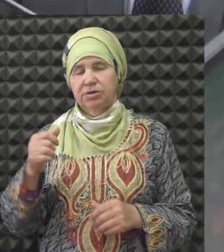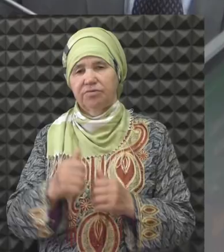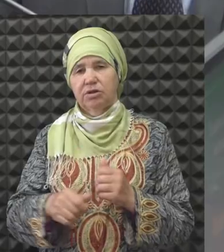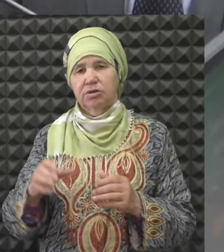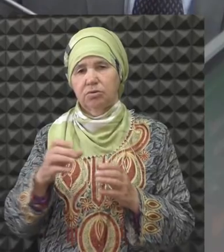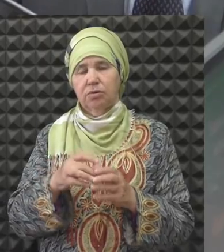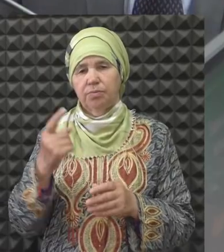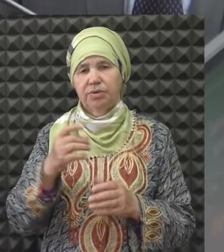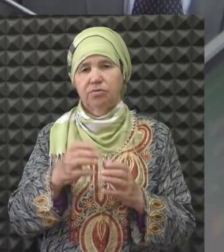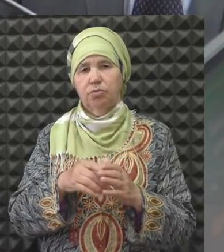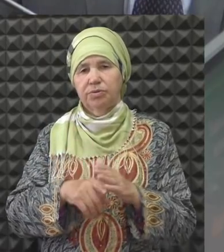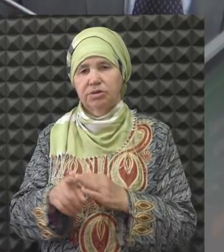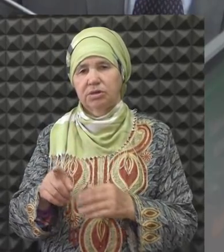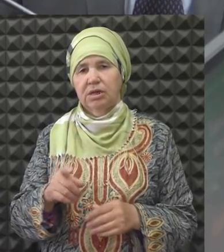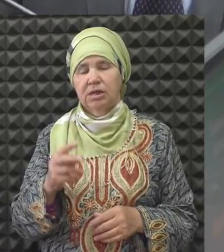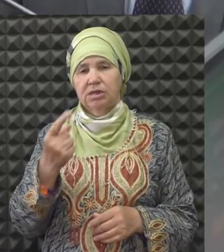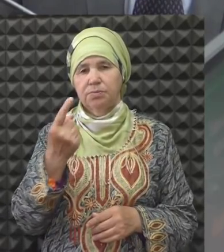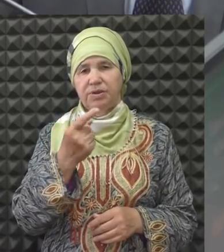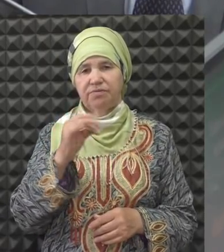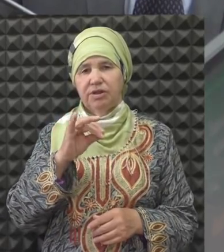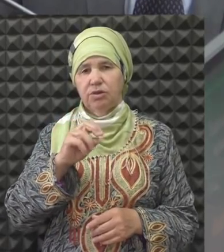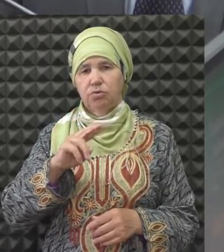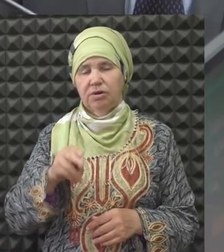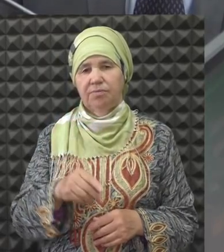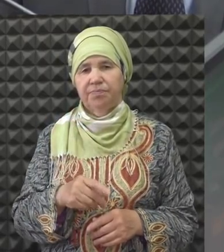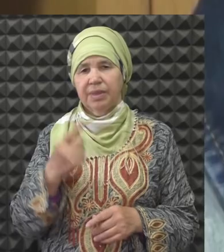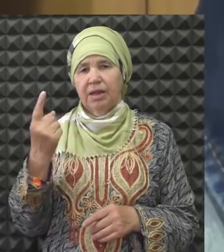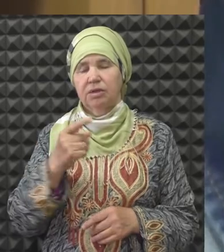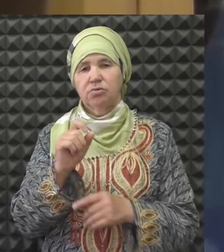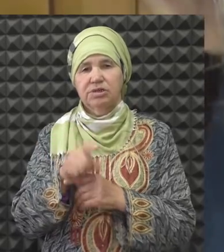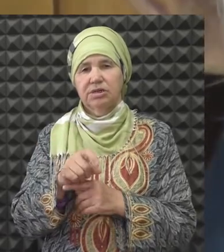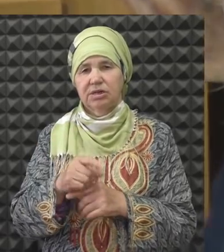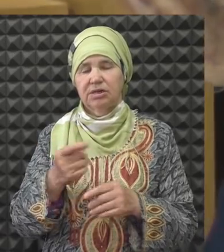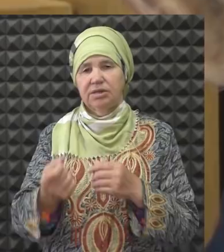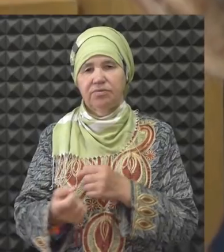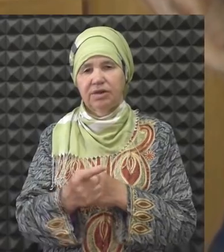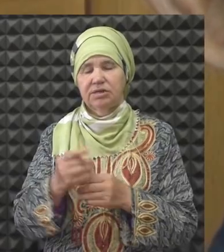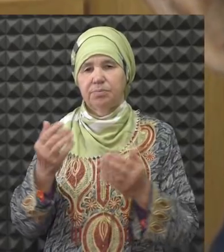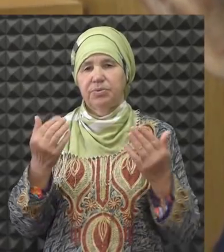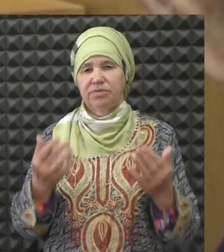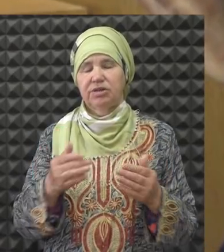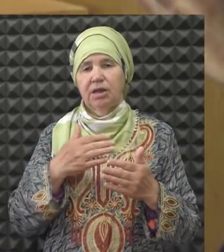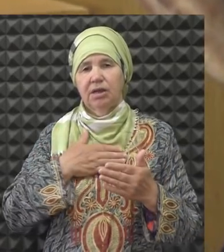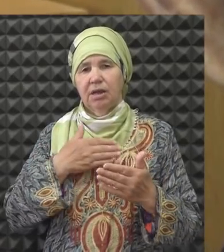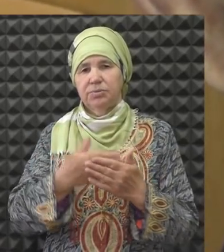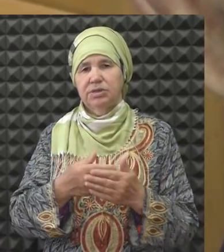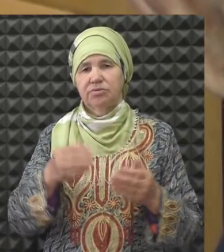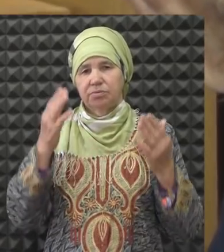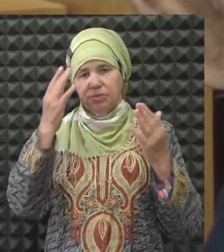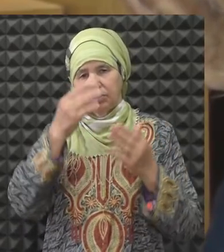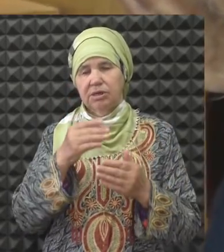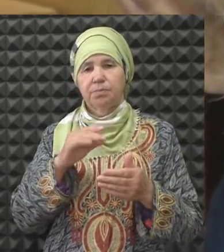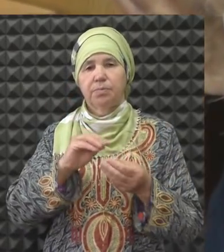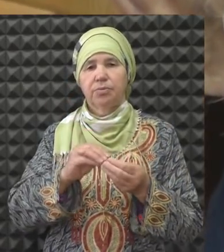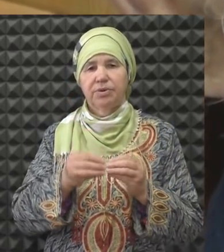225 человек. Первая группа начинается, стартует уже с 1 июля. Одной из задач проекта является привлечение общественного внимания